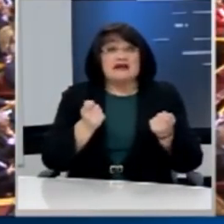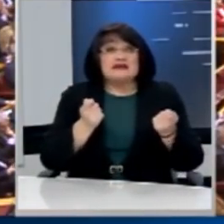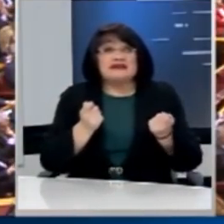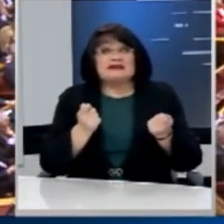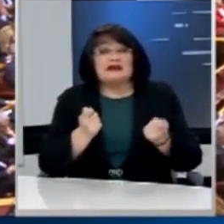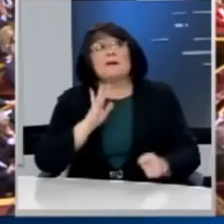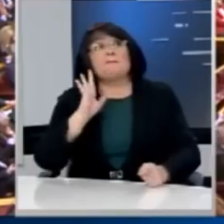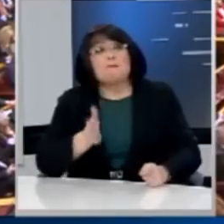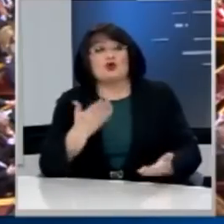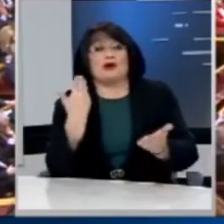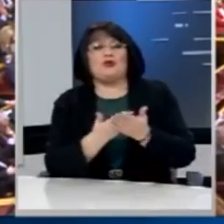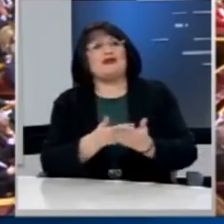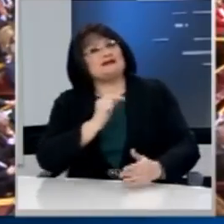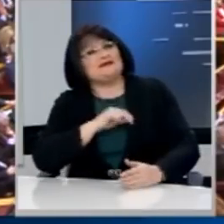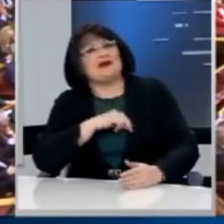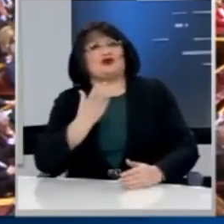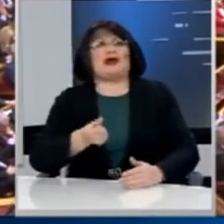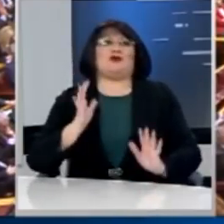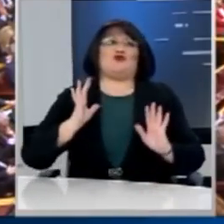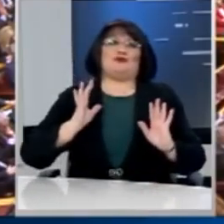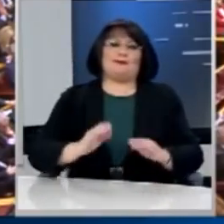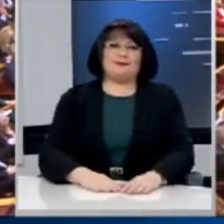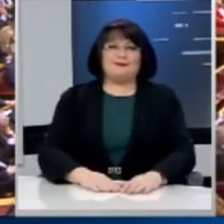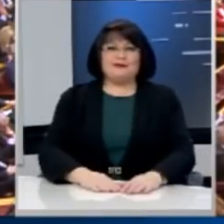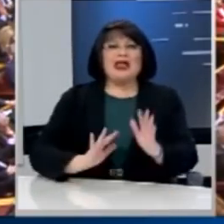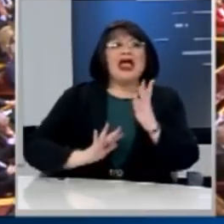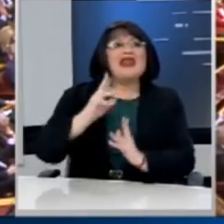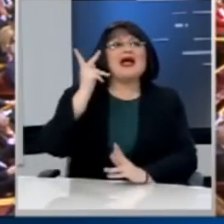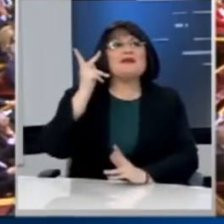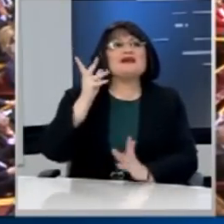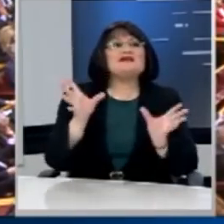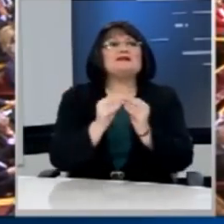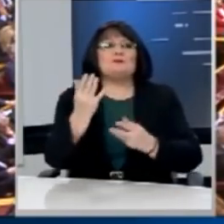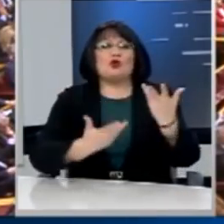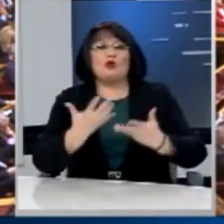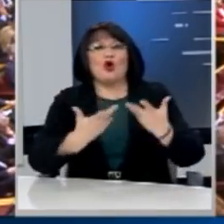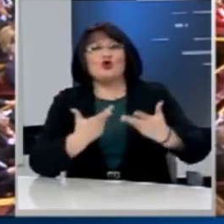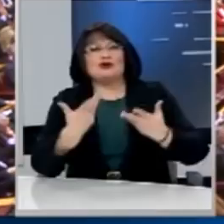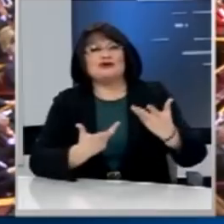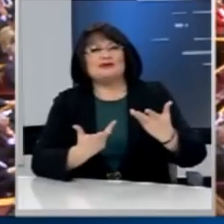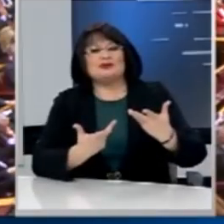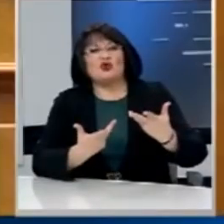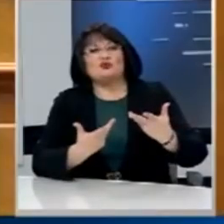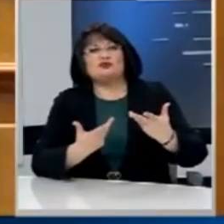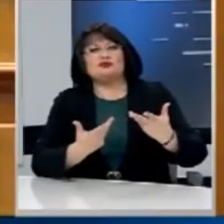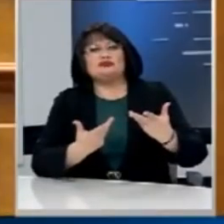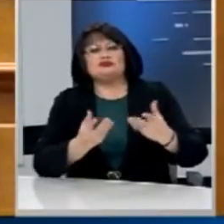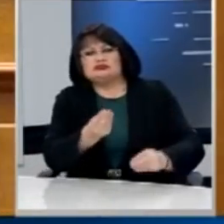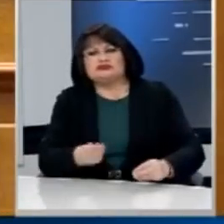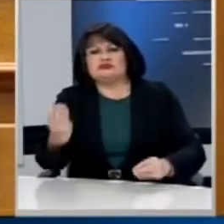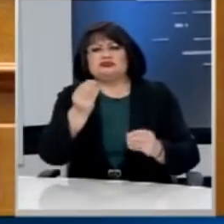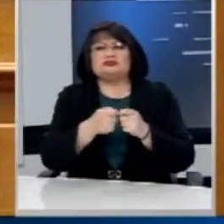στην πράξη μπορεί να αποδεχθούν κερδοφόρες. Και το αναπτυξιακό νήμα του προϋπολογισμού διαπερνά κάθε μέτρο